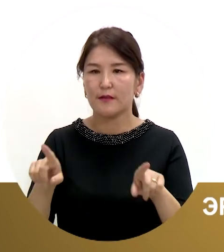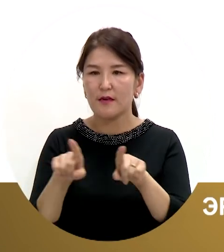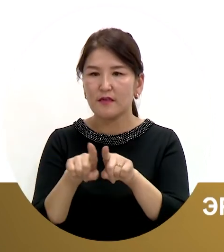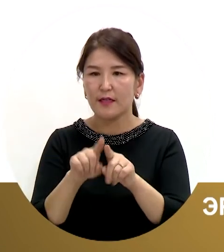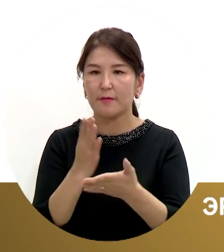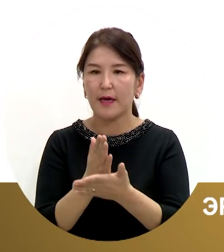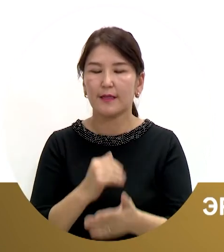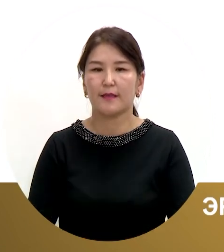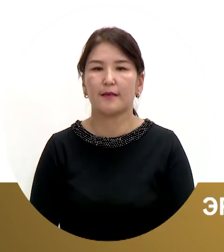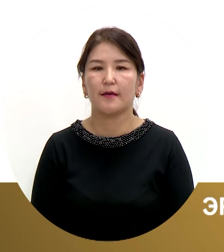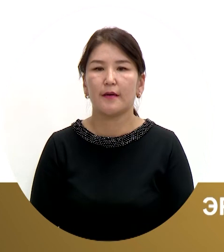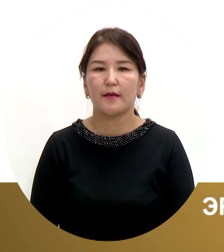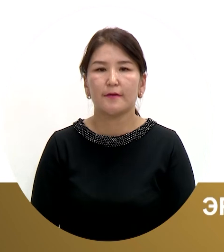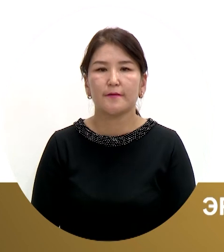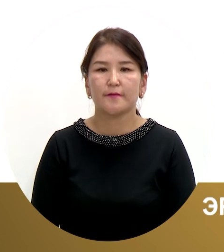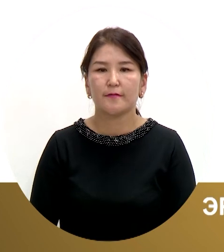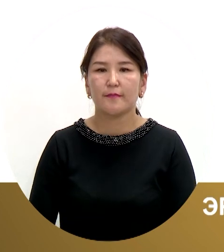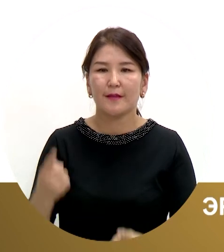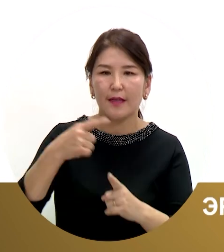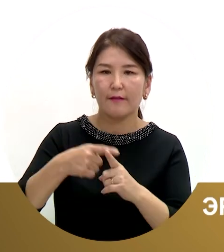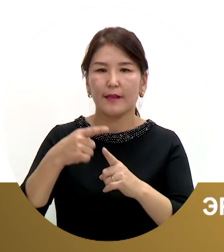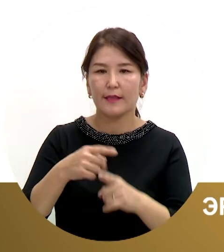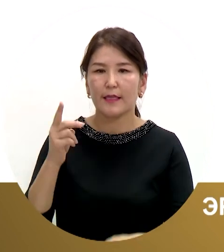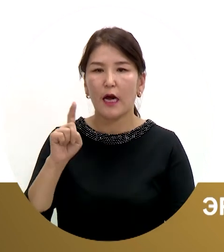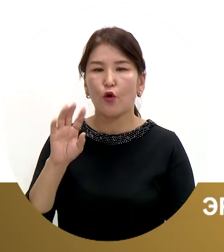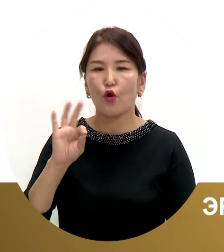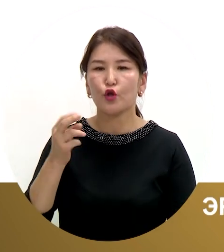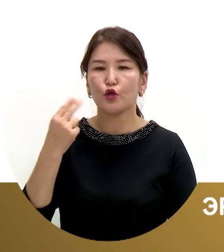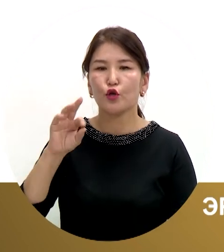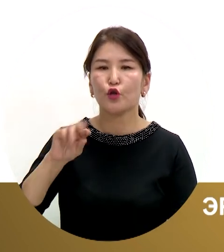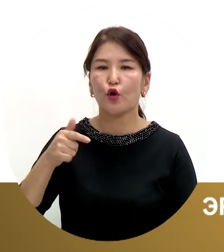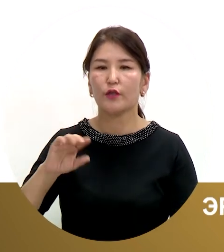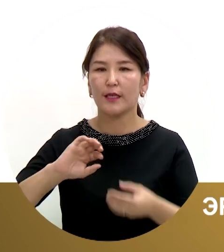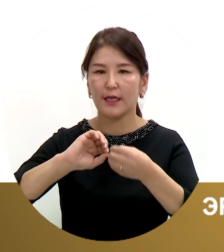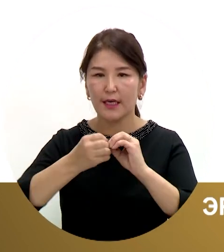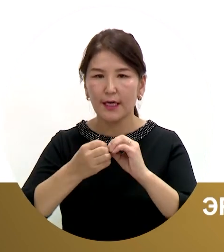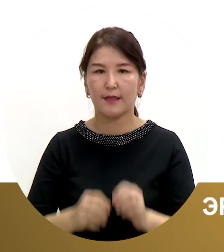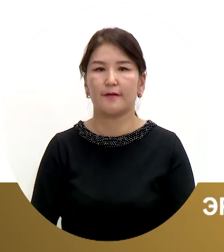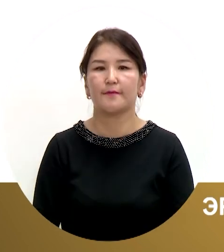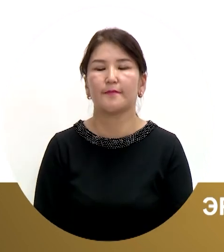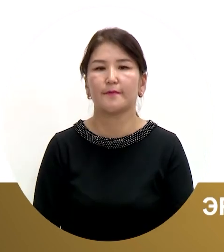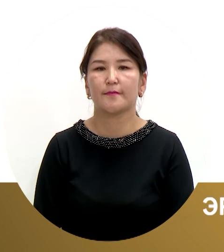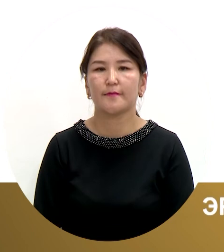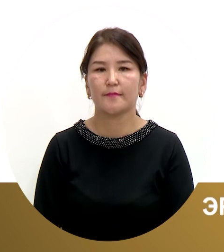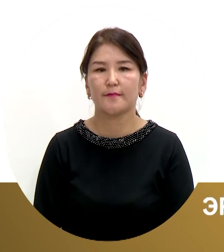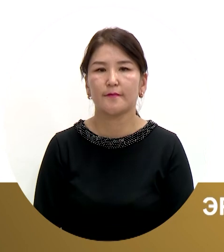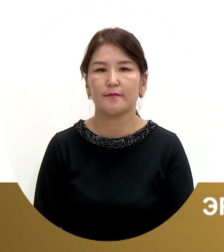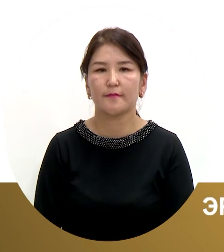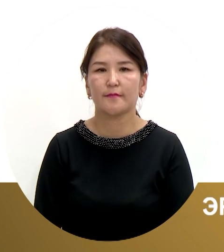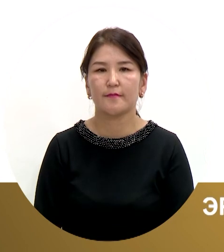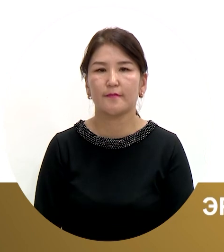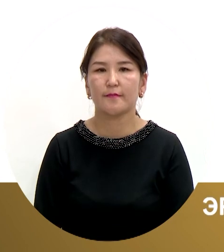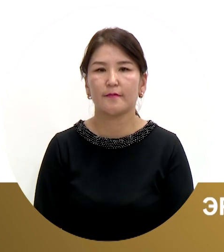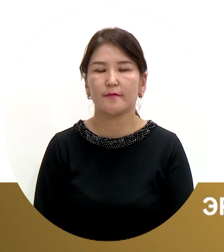мөн дасгал хөдөлгөөнийг идэвхтэй хийн, давталттай хөдөлгөөнийг хийн, давтан унших, за холхох гэх мэт энгийн аргуудаар стрессээ тайлж